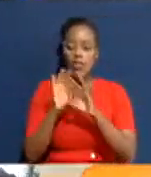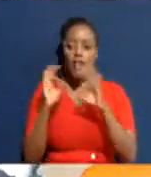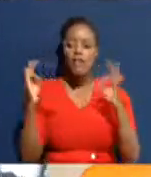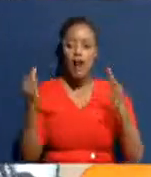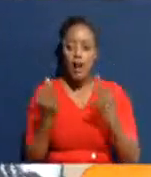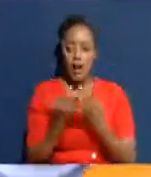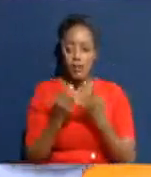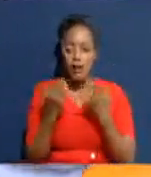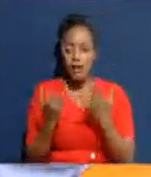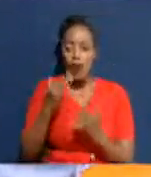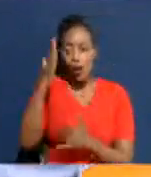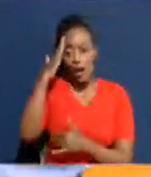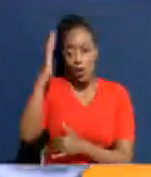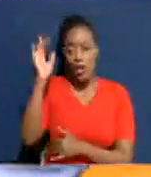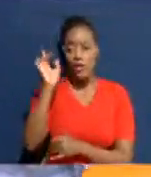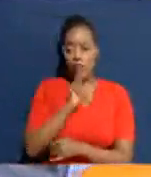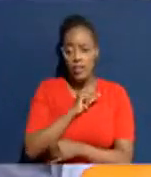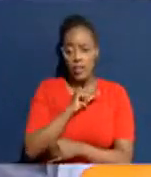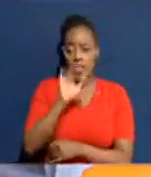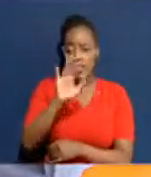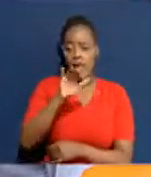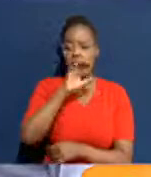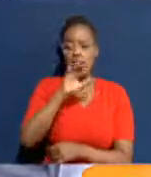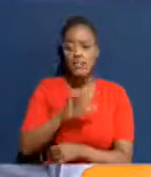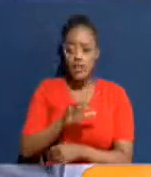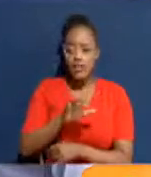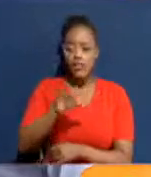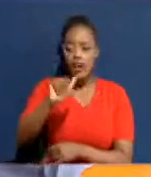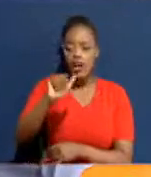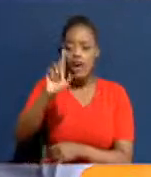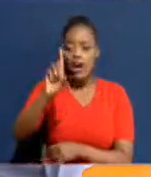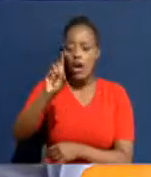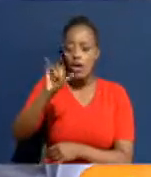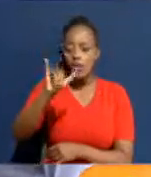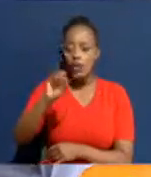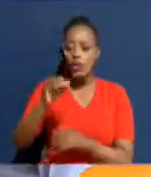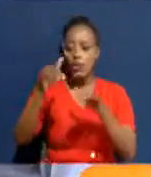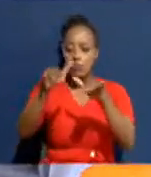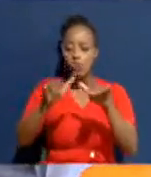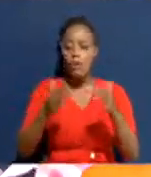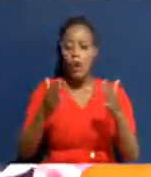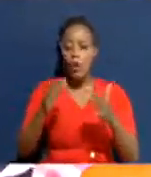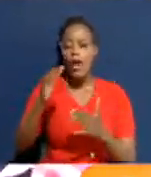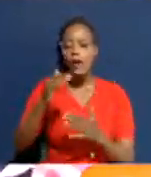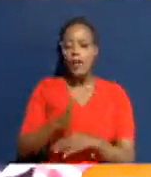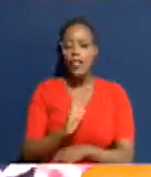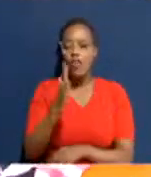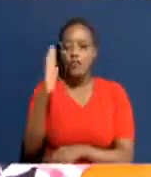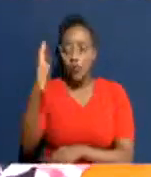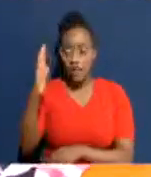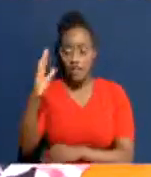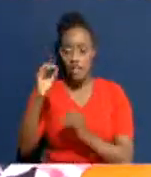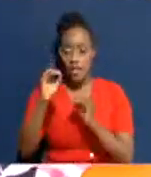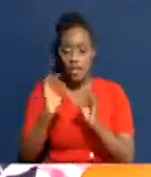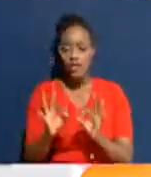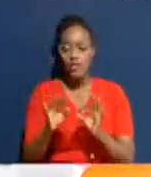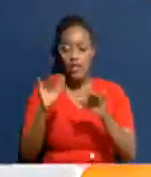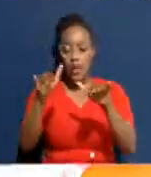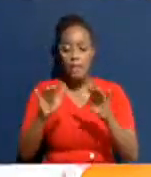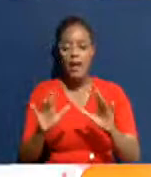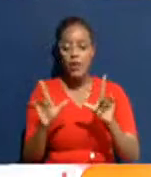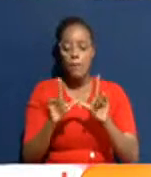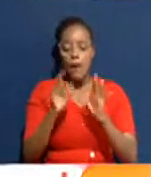hii inafahamu kuwa mwana wao Zilfa Adoyo amezikwa msituni. Sasa kama burial